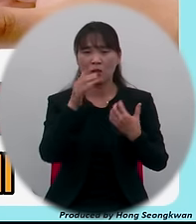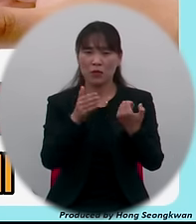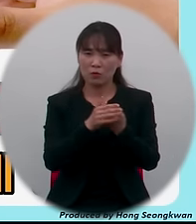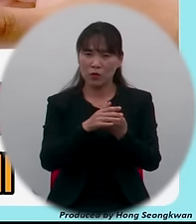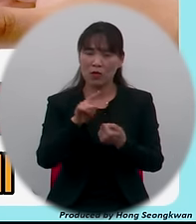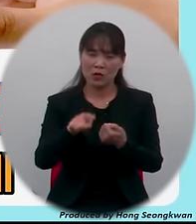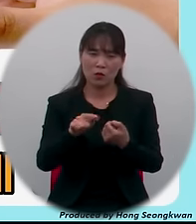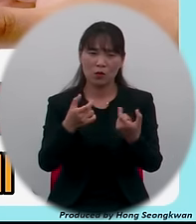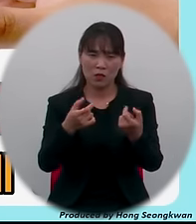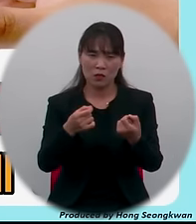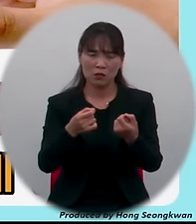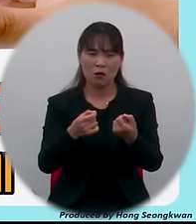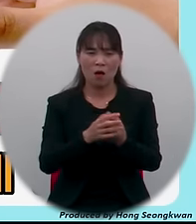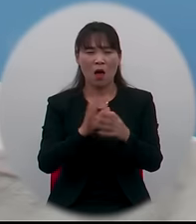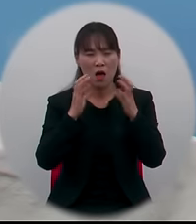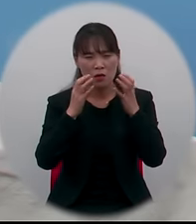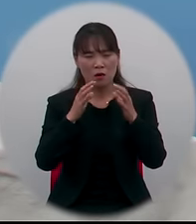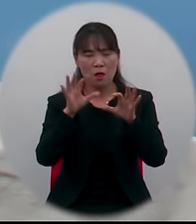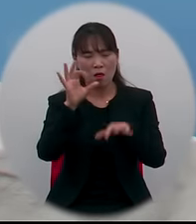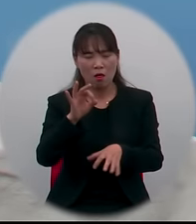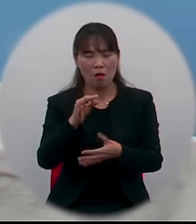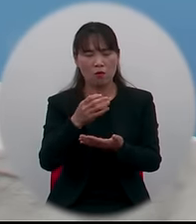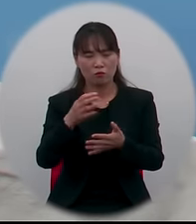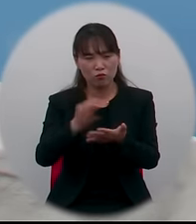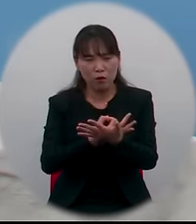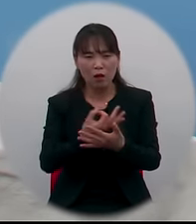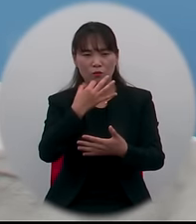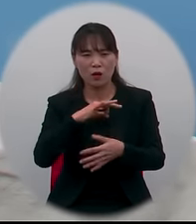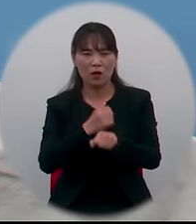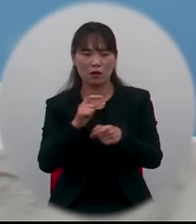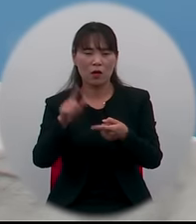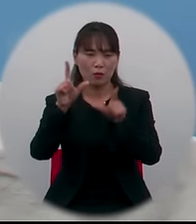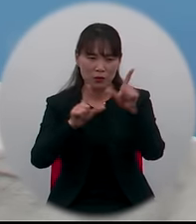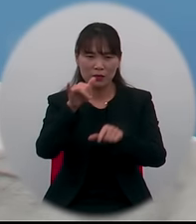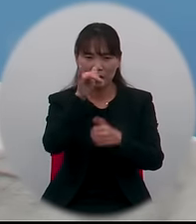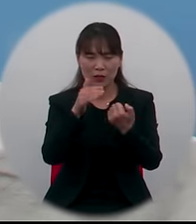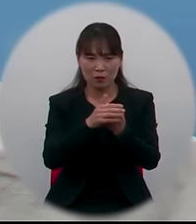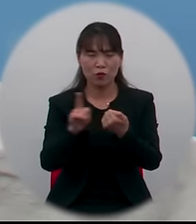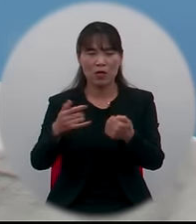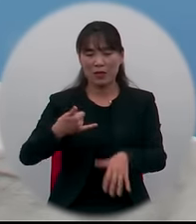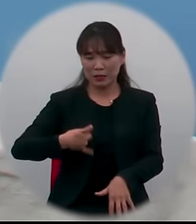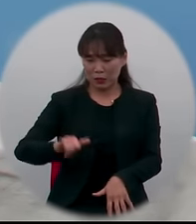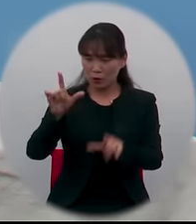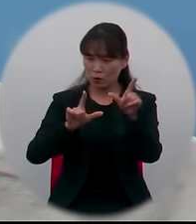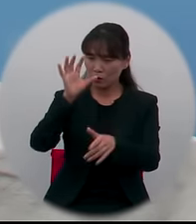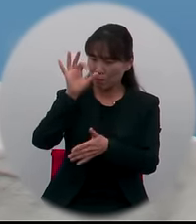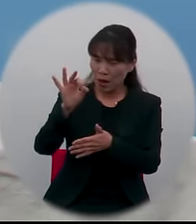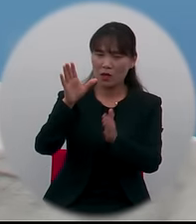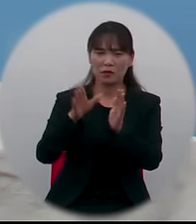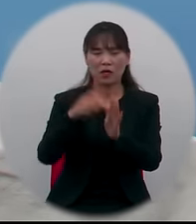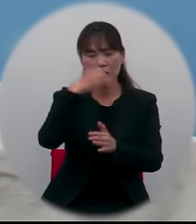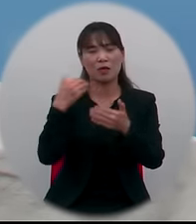행위 중독으로 가게 되는 것이니 현질을 하고 있는 자녀들의 모습을 아 아무렇지도 않게 대수롭지도 않게 넘기지